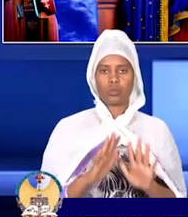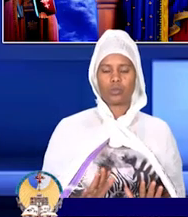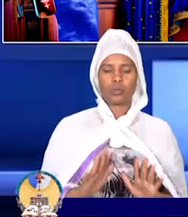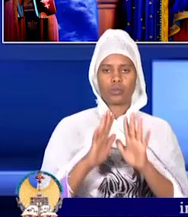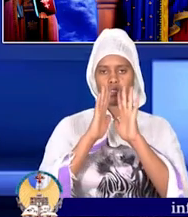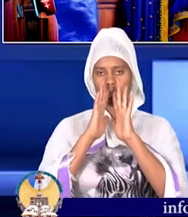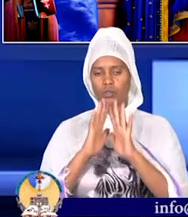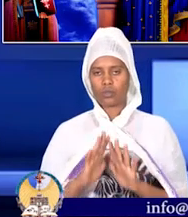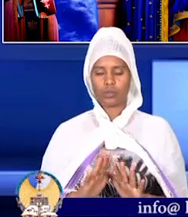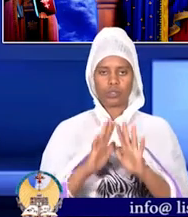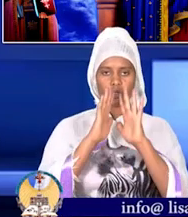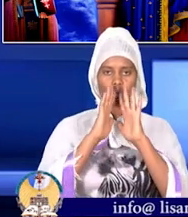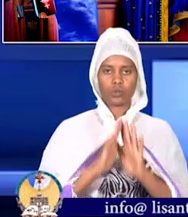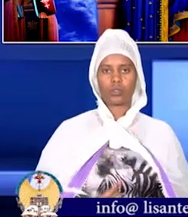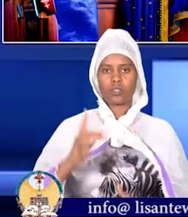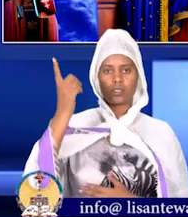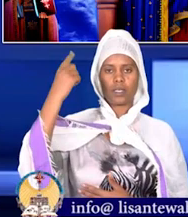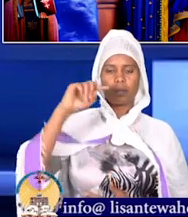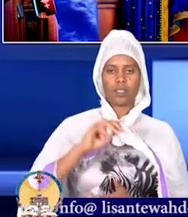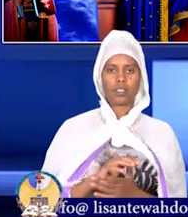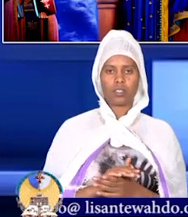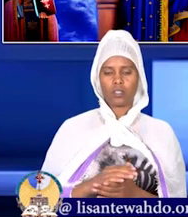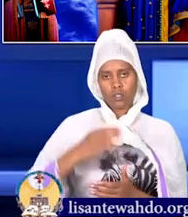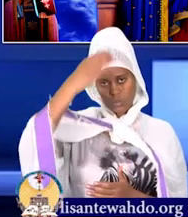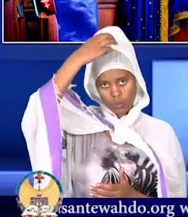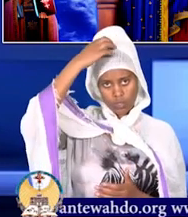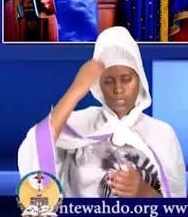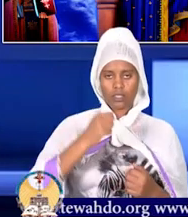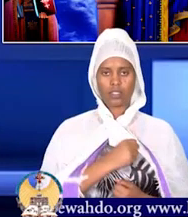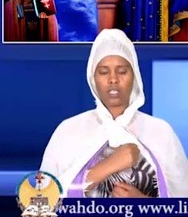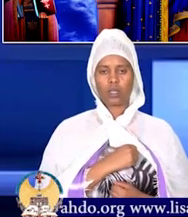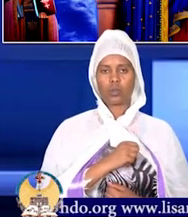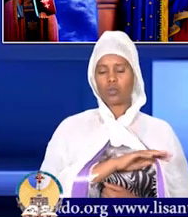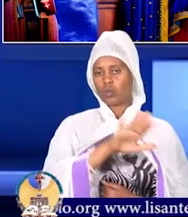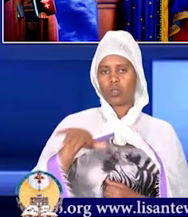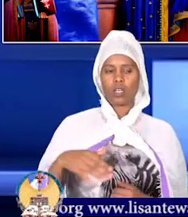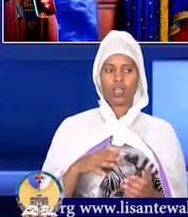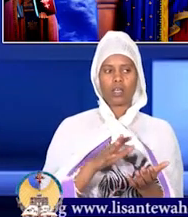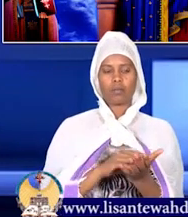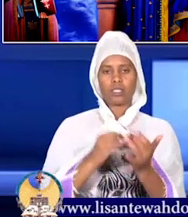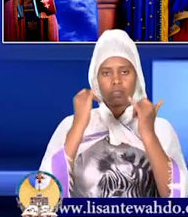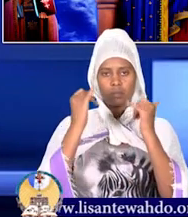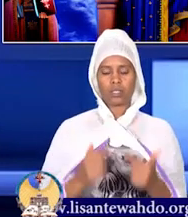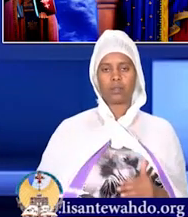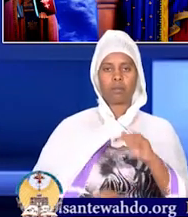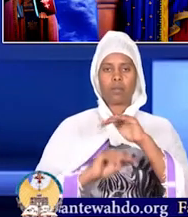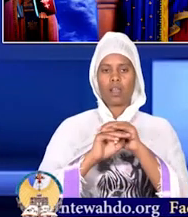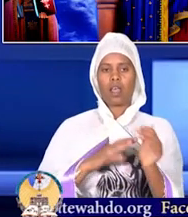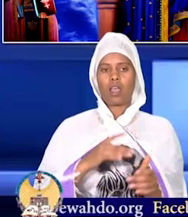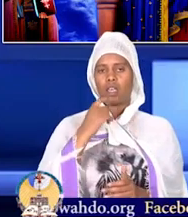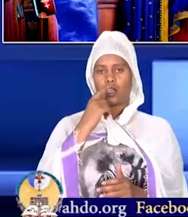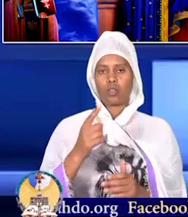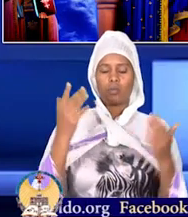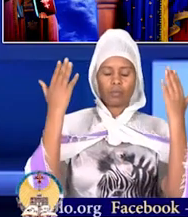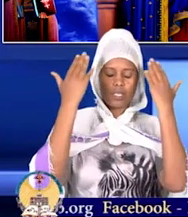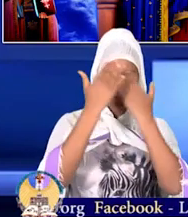3 ቅዱስ ቅዱስ ቅዱስ እግዚአብሔር ጎይታ ሰራዊት ኩላ ምድሪ ብኽብሩ